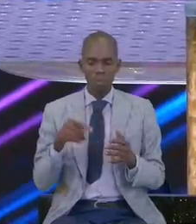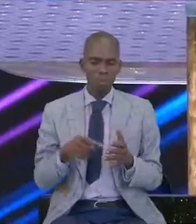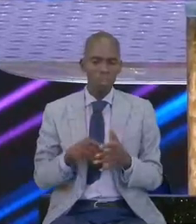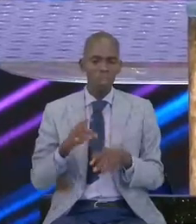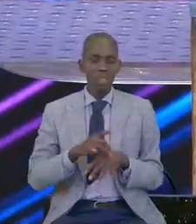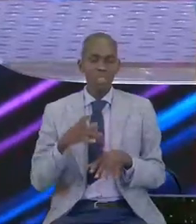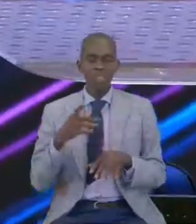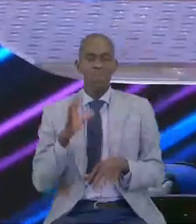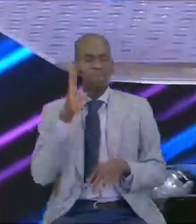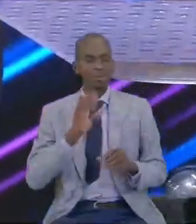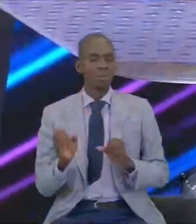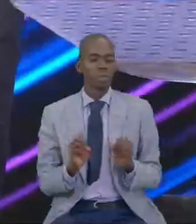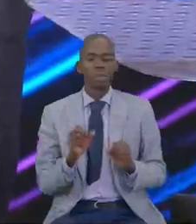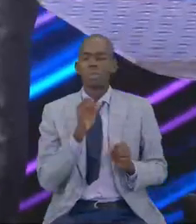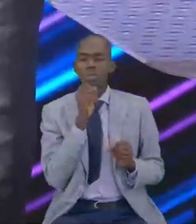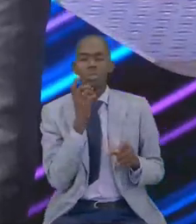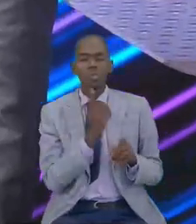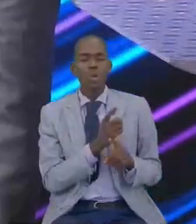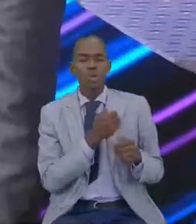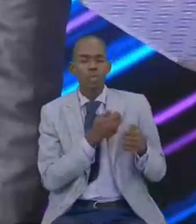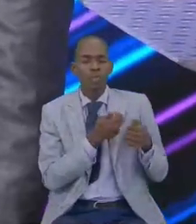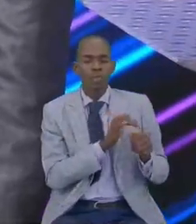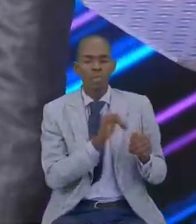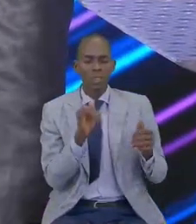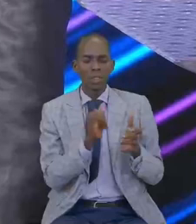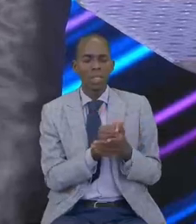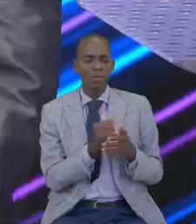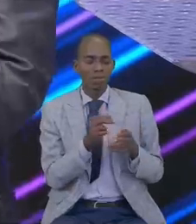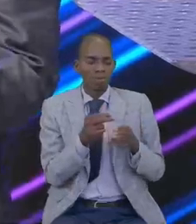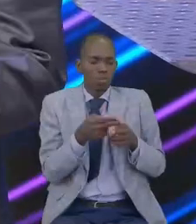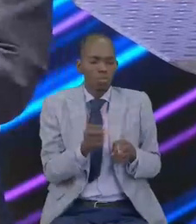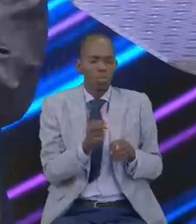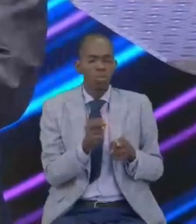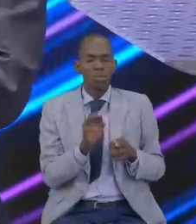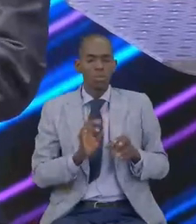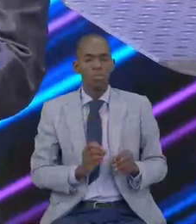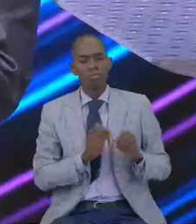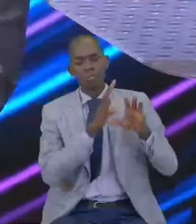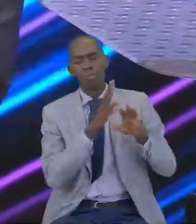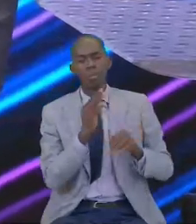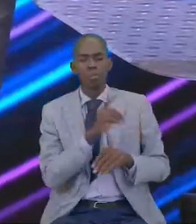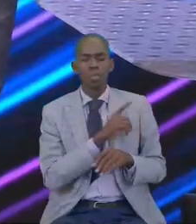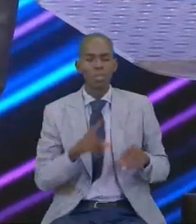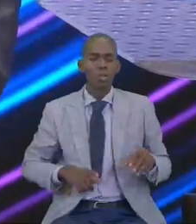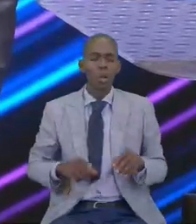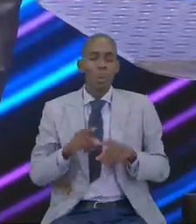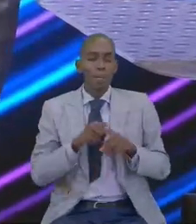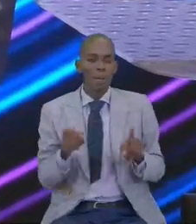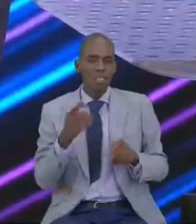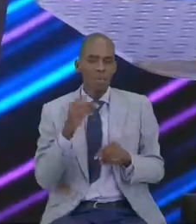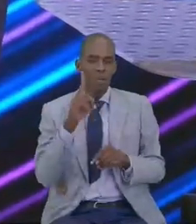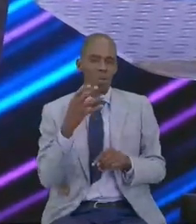ne suivant pas le fondement sûr du Seigneur, le fondement de Christ, le fondement